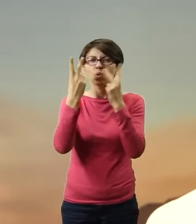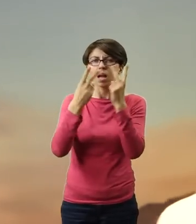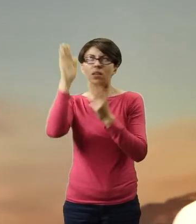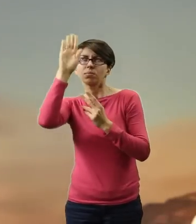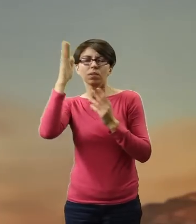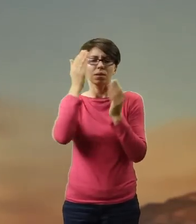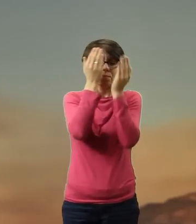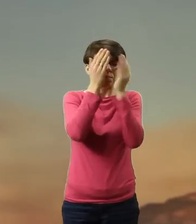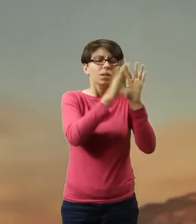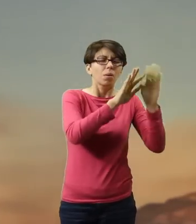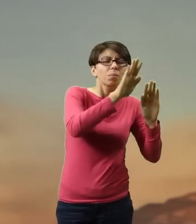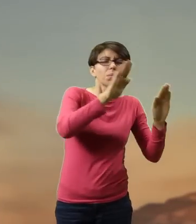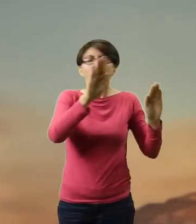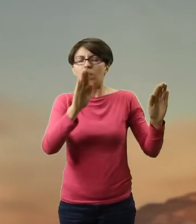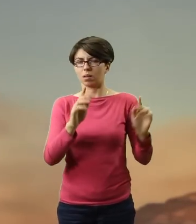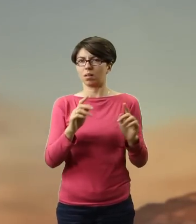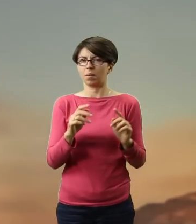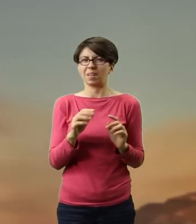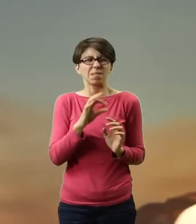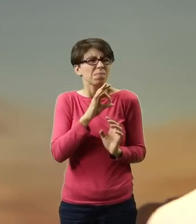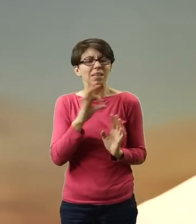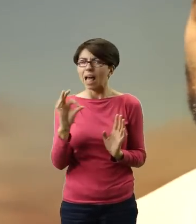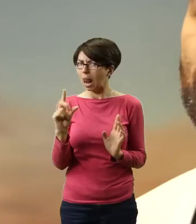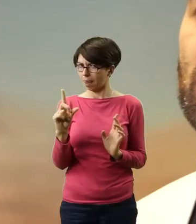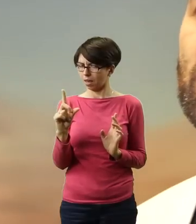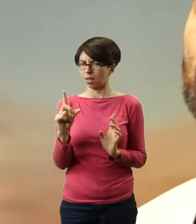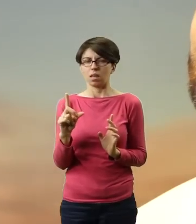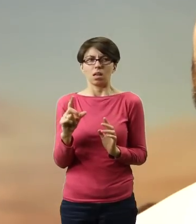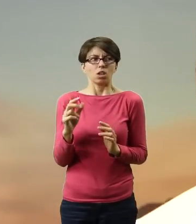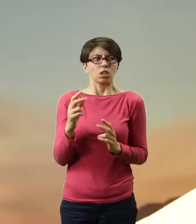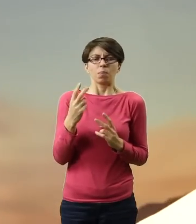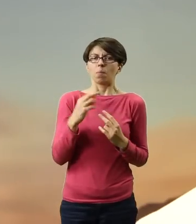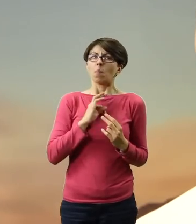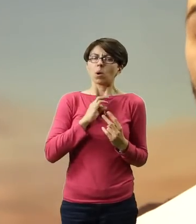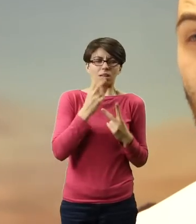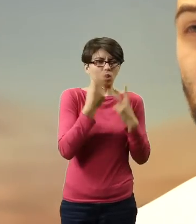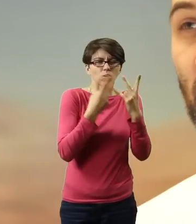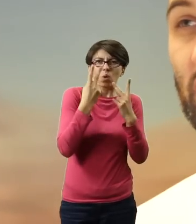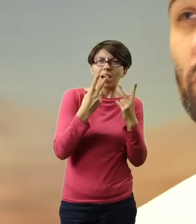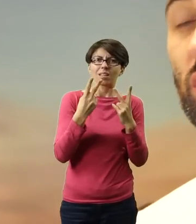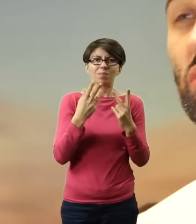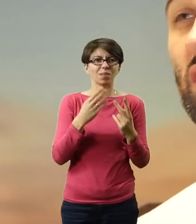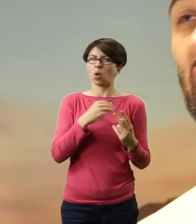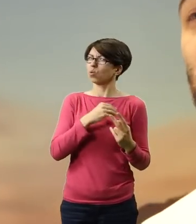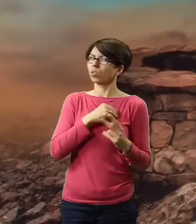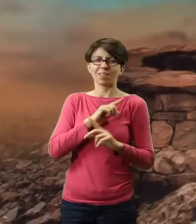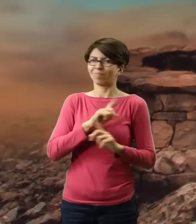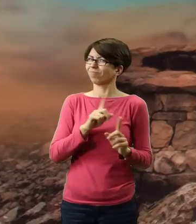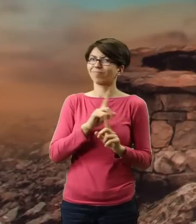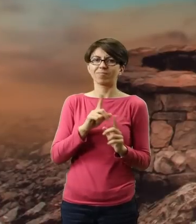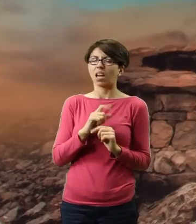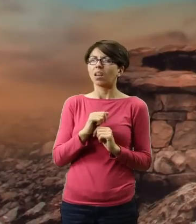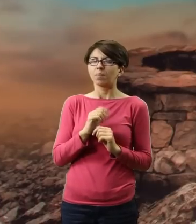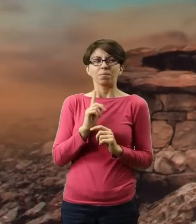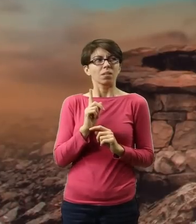szukania Pana Boga po omacku szczególnie jeżeli to szukanie Pana Boga po umu nie jest właśnie podbudowany tą